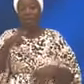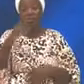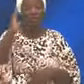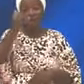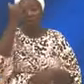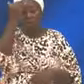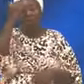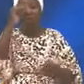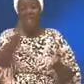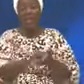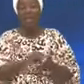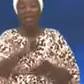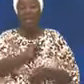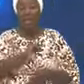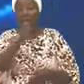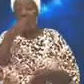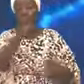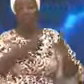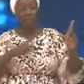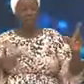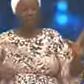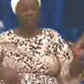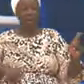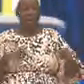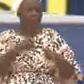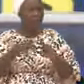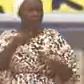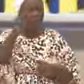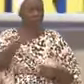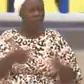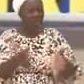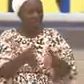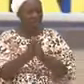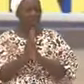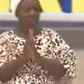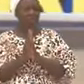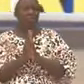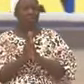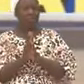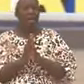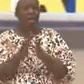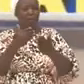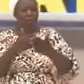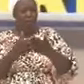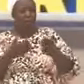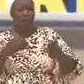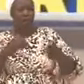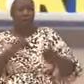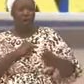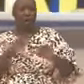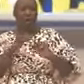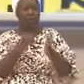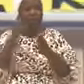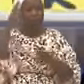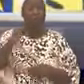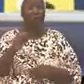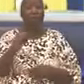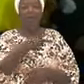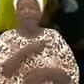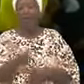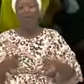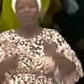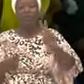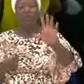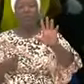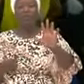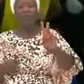l'éternel mais tu dois réclamé avant que je le fasse pour eux verser